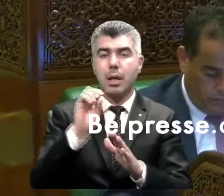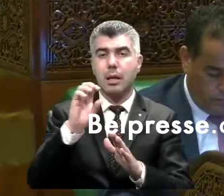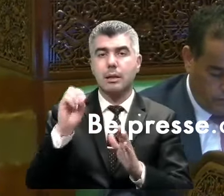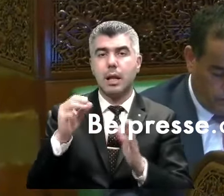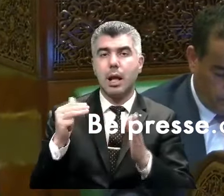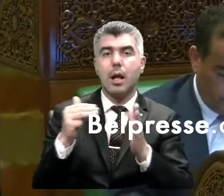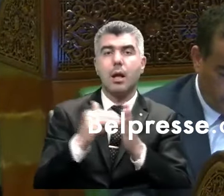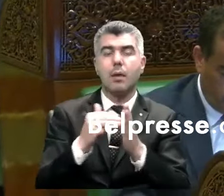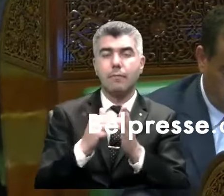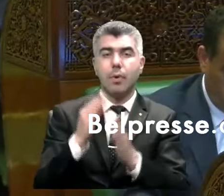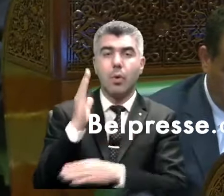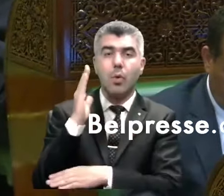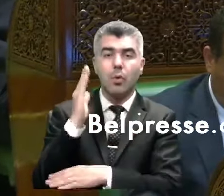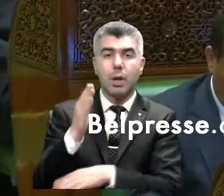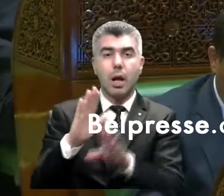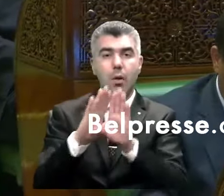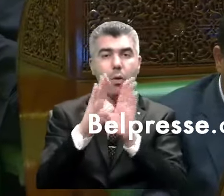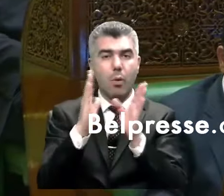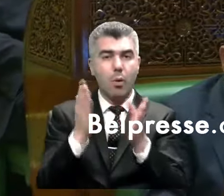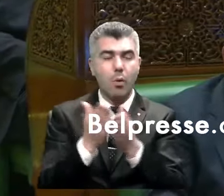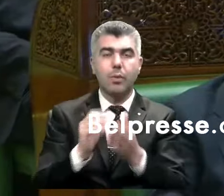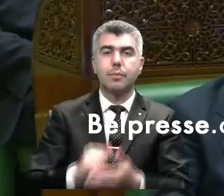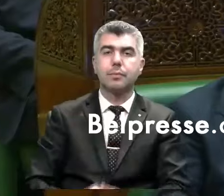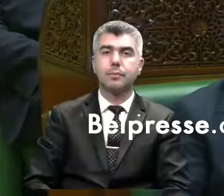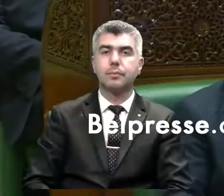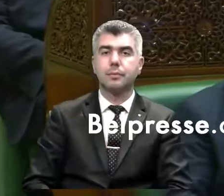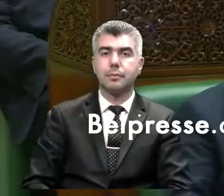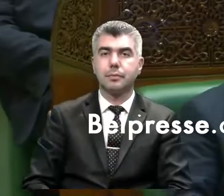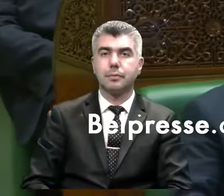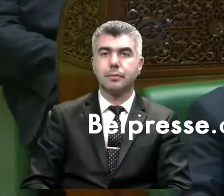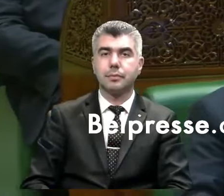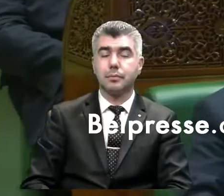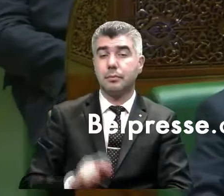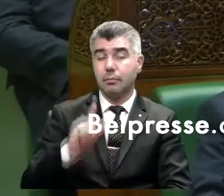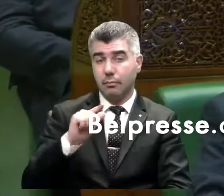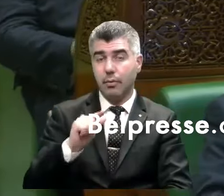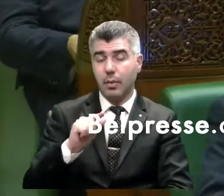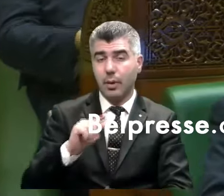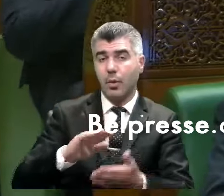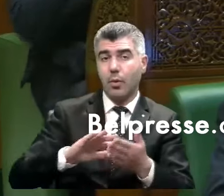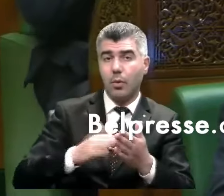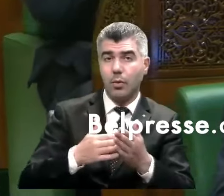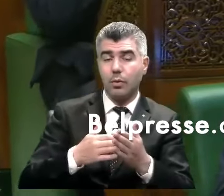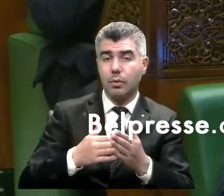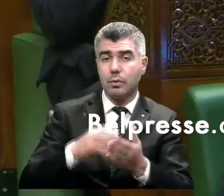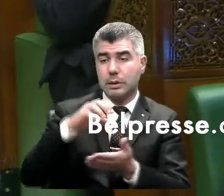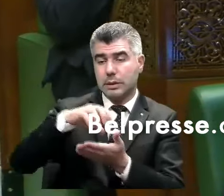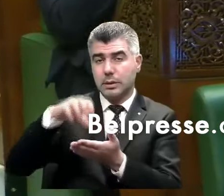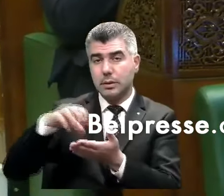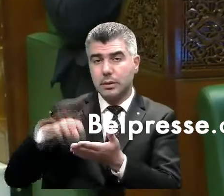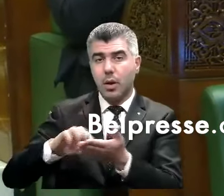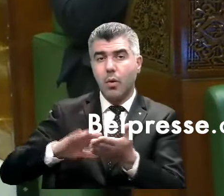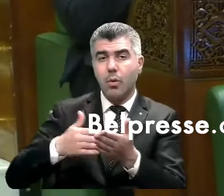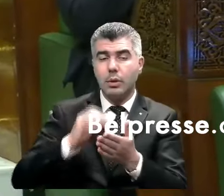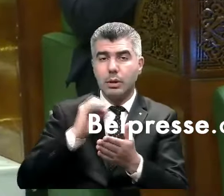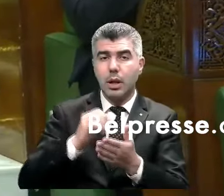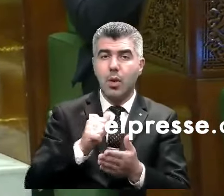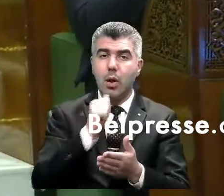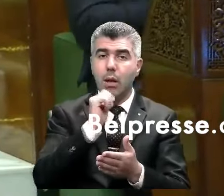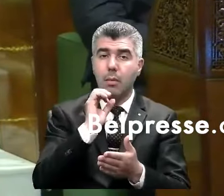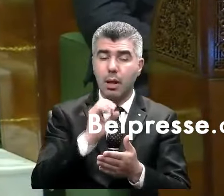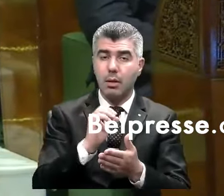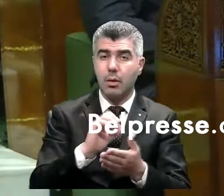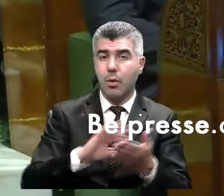هكتار في المجموع فباستثناء حوض اللوكوس كتعرف كل دوائر السقو عجزا كبير